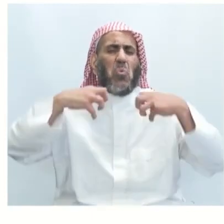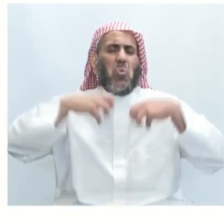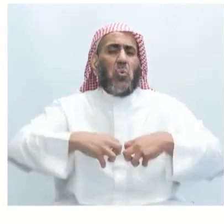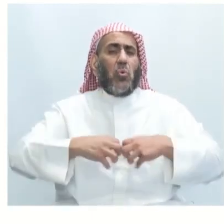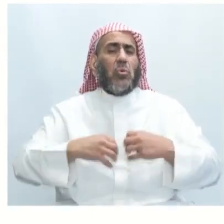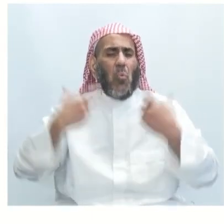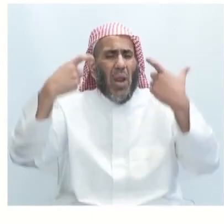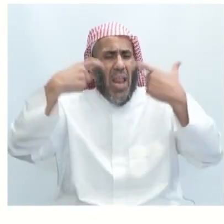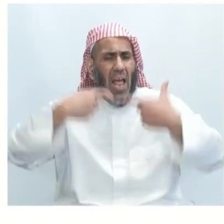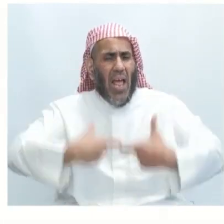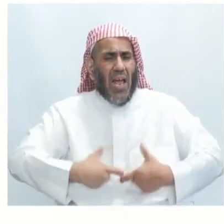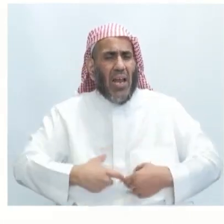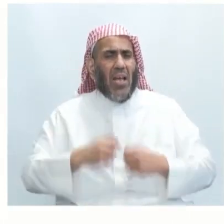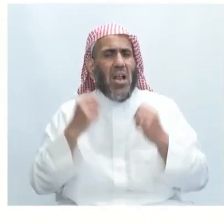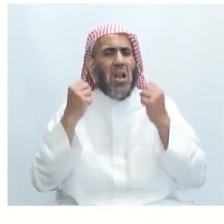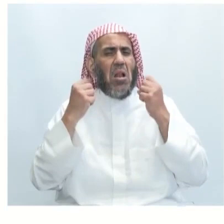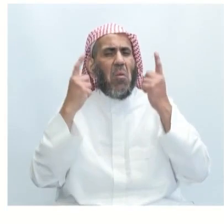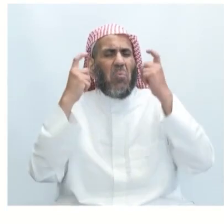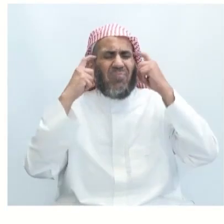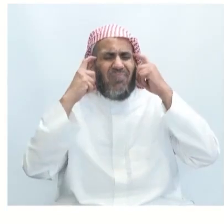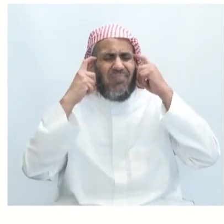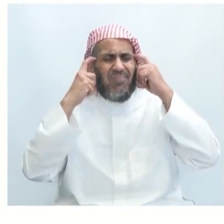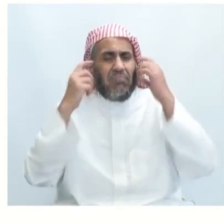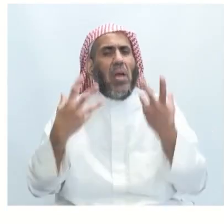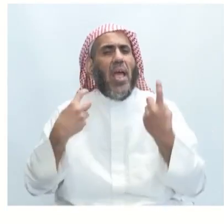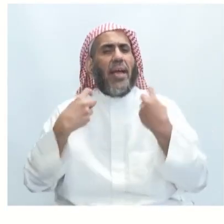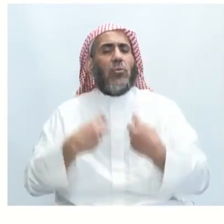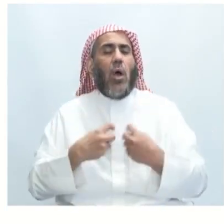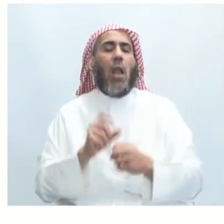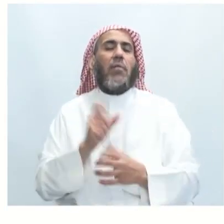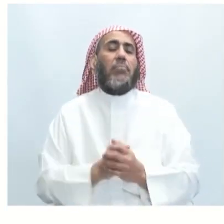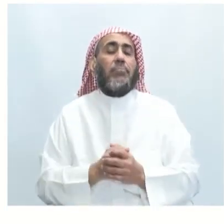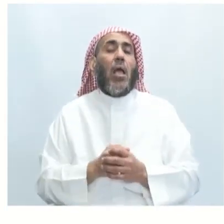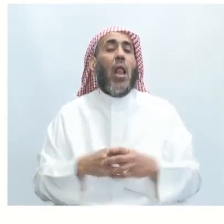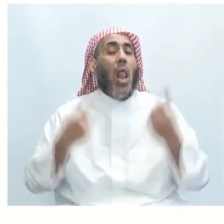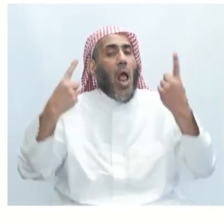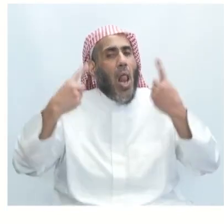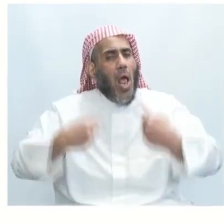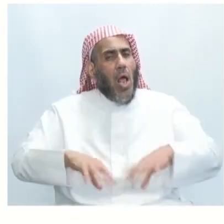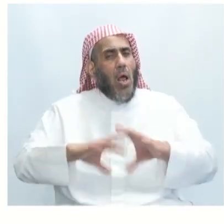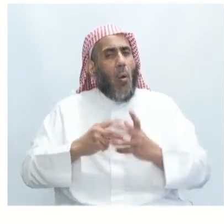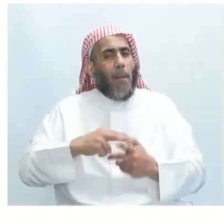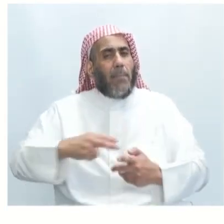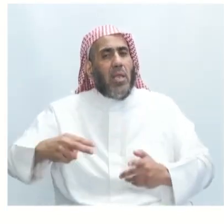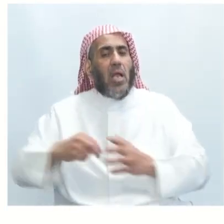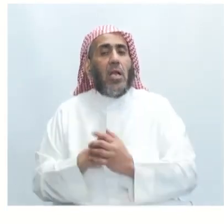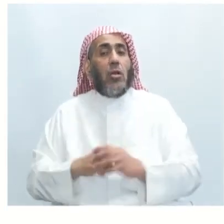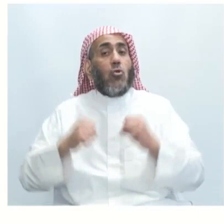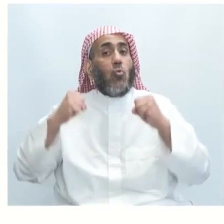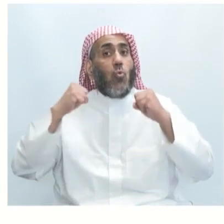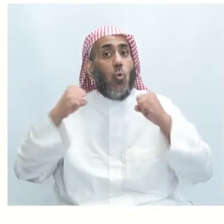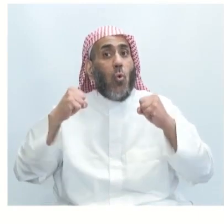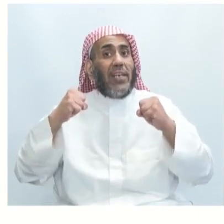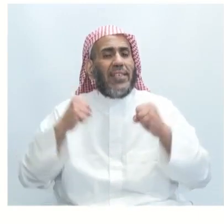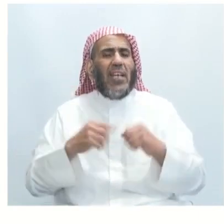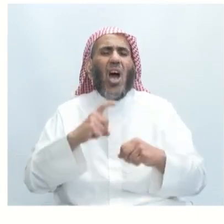والحاله المزاجيه التي يعيشها الفرد الحاله الجسميه ومن ذلك قوه